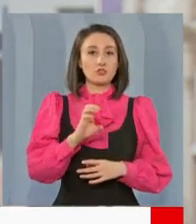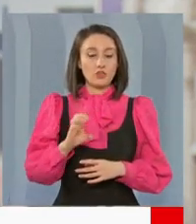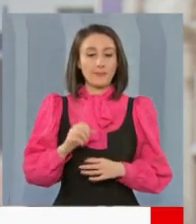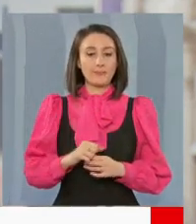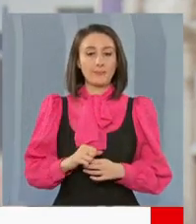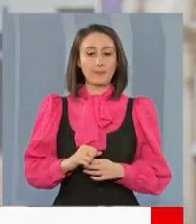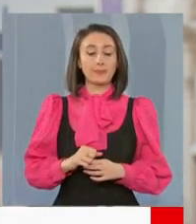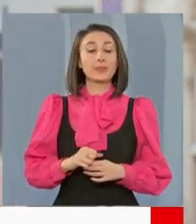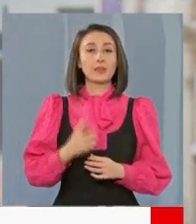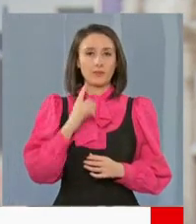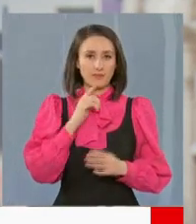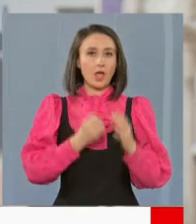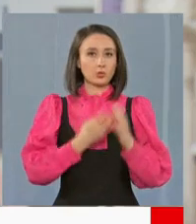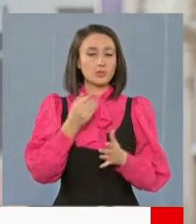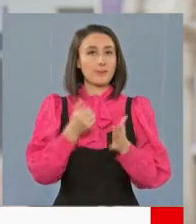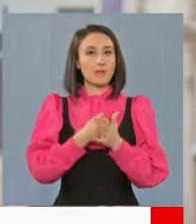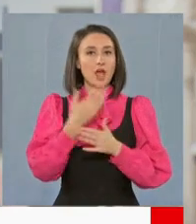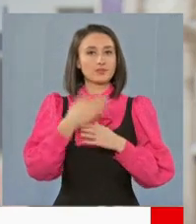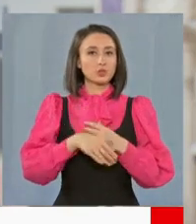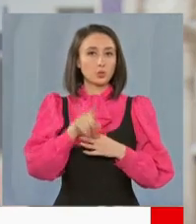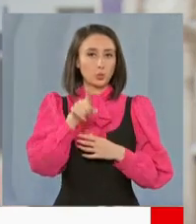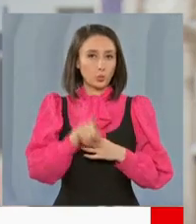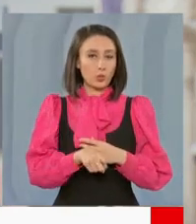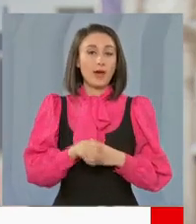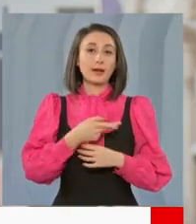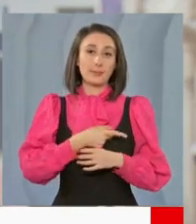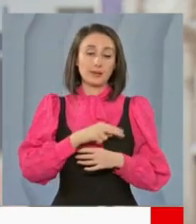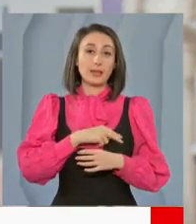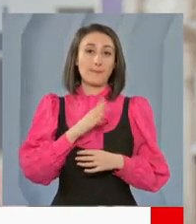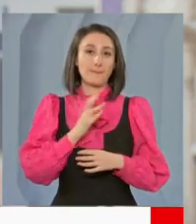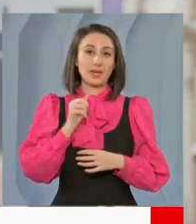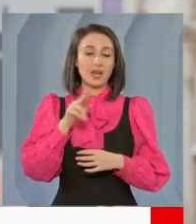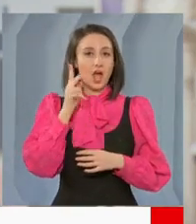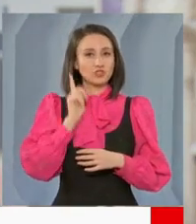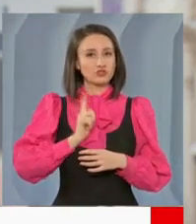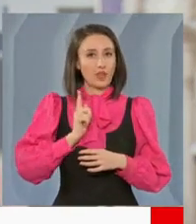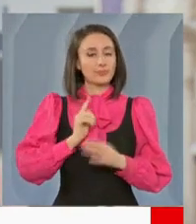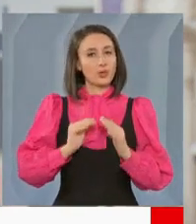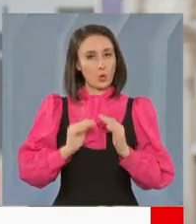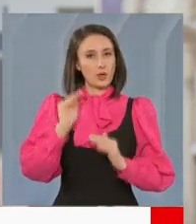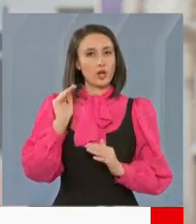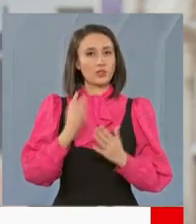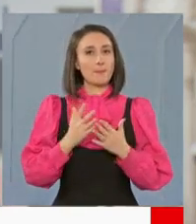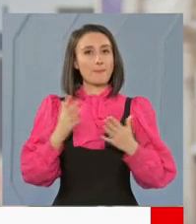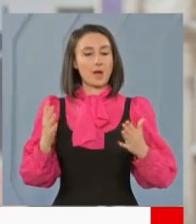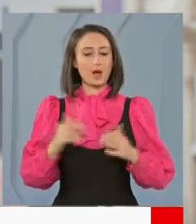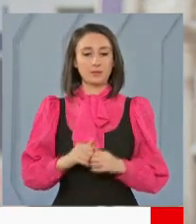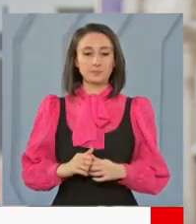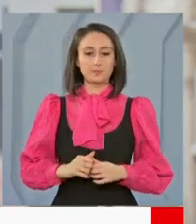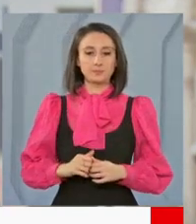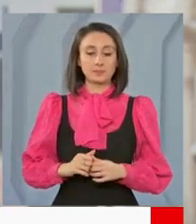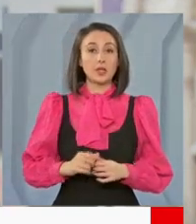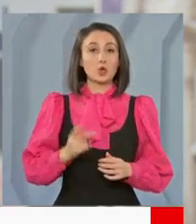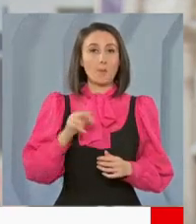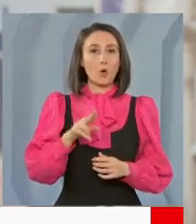se calculează dobânzile va fi actualizat până la sfârșitul lunii iar reprezentanții BNR se așteaptă la o creștere consistentă a acestuia Pe de altă parte